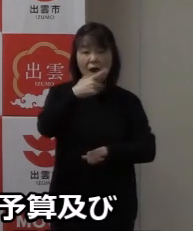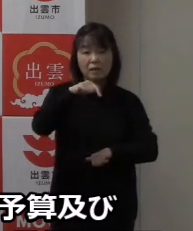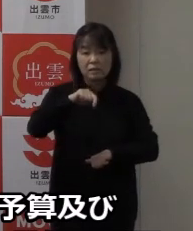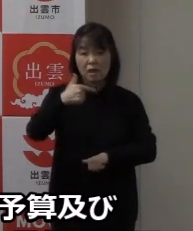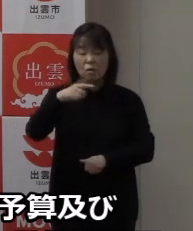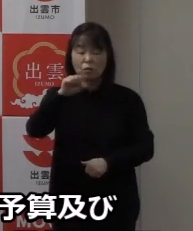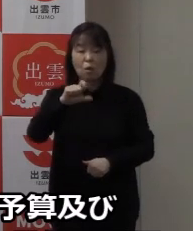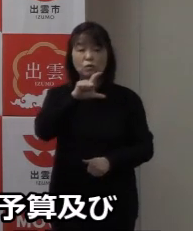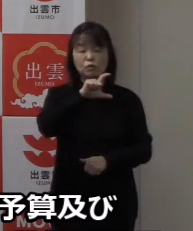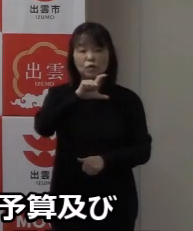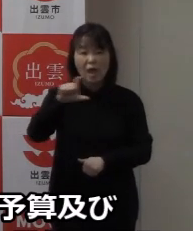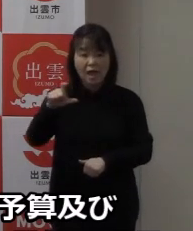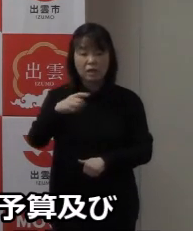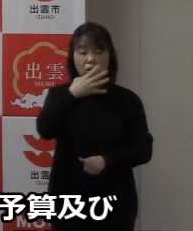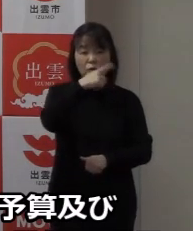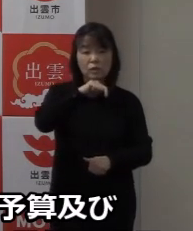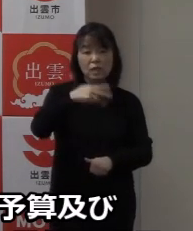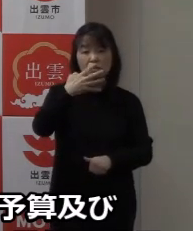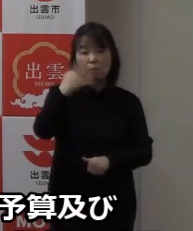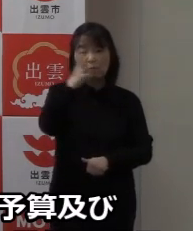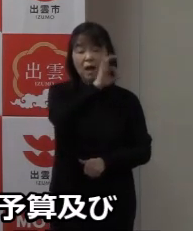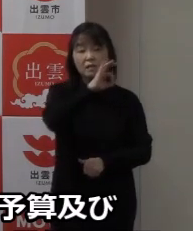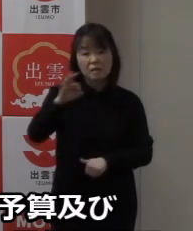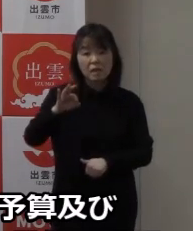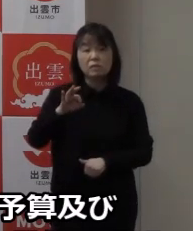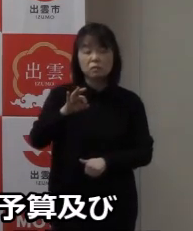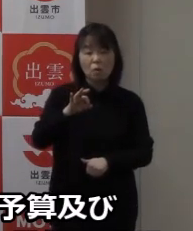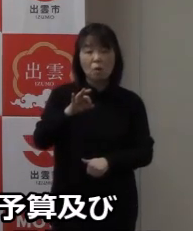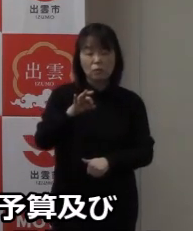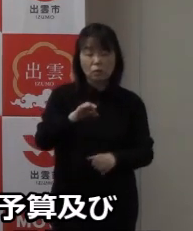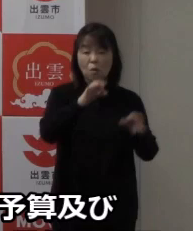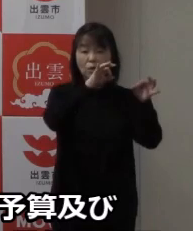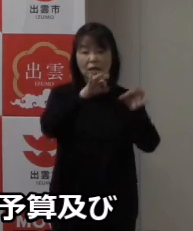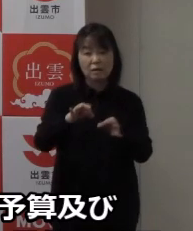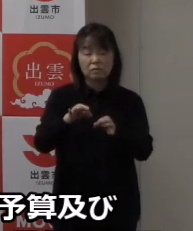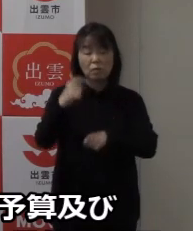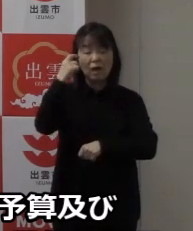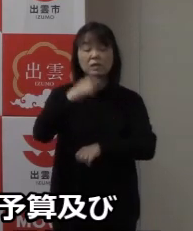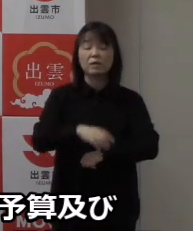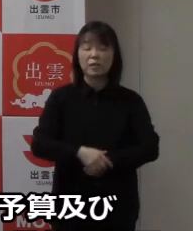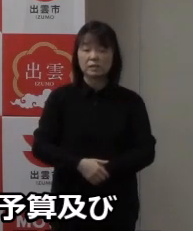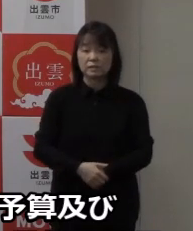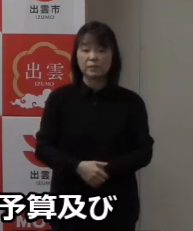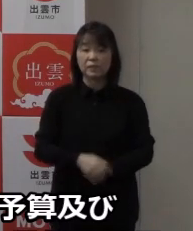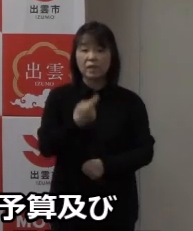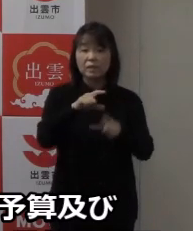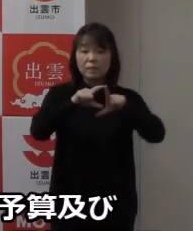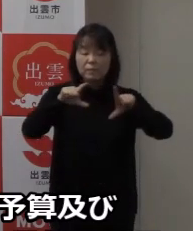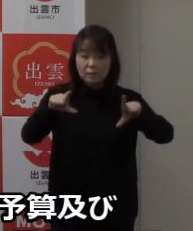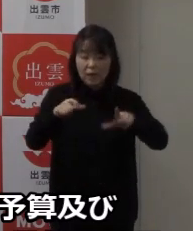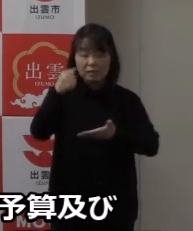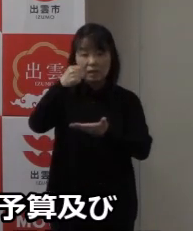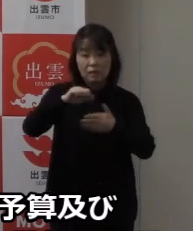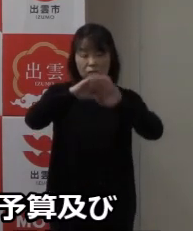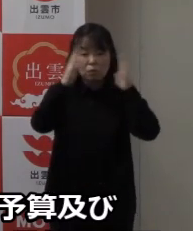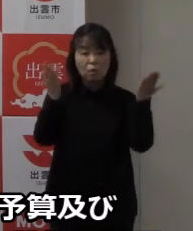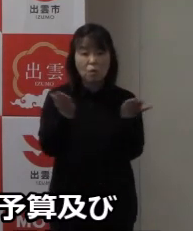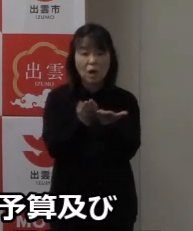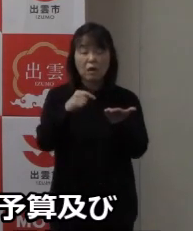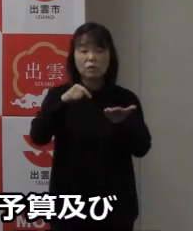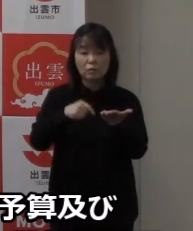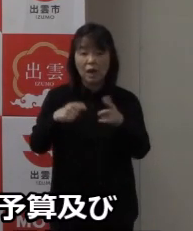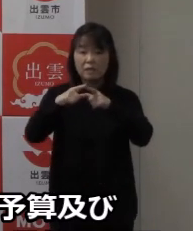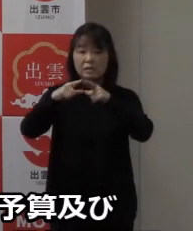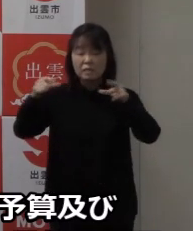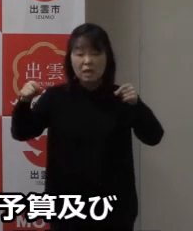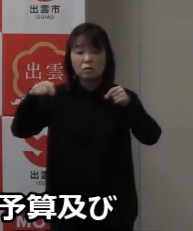4.4% の減と見込んでいるところであります。一般 財源総額は全国の増減